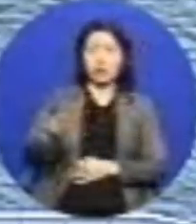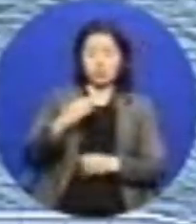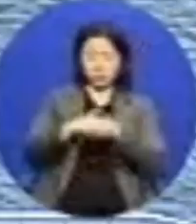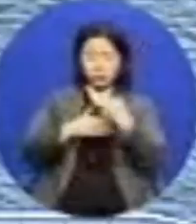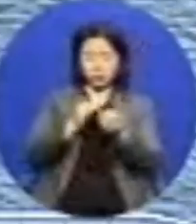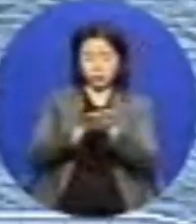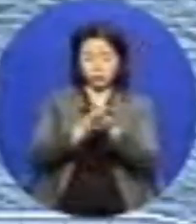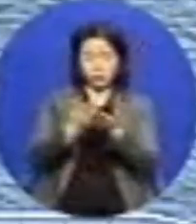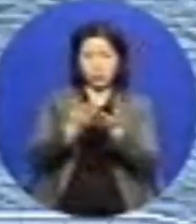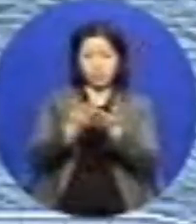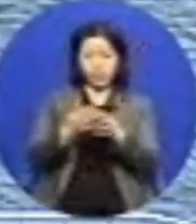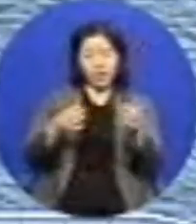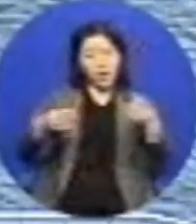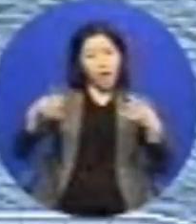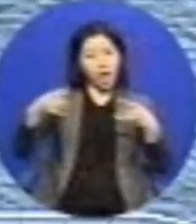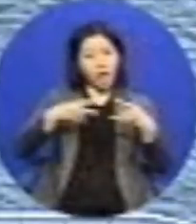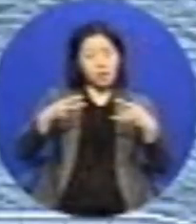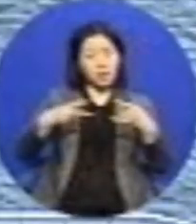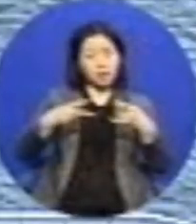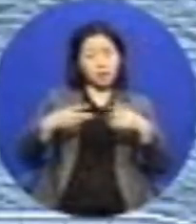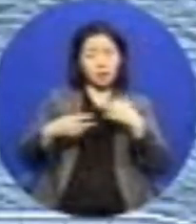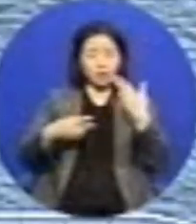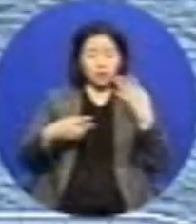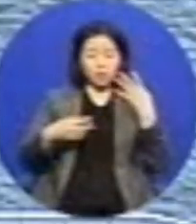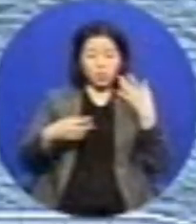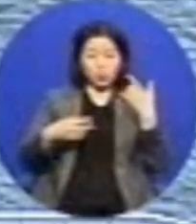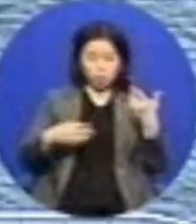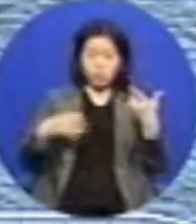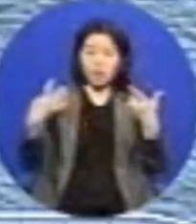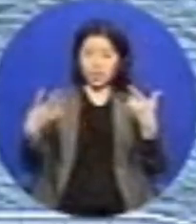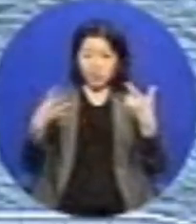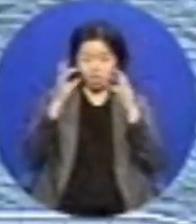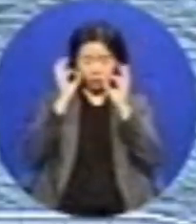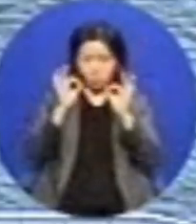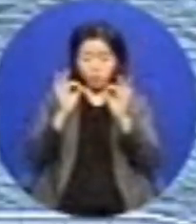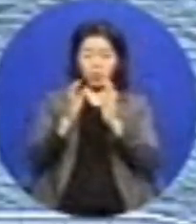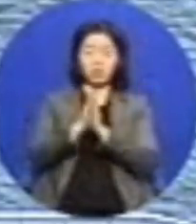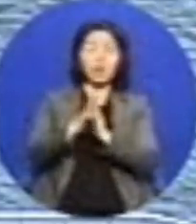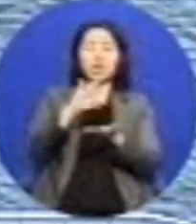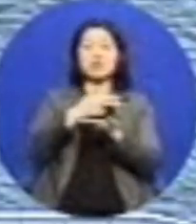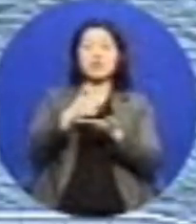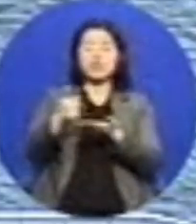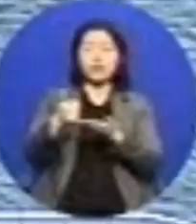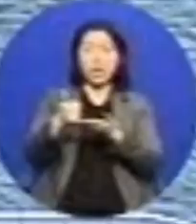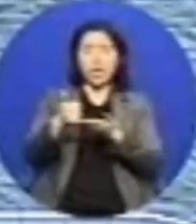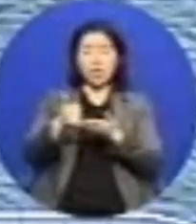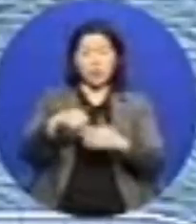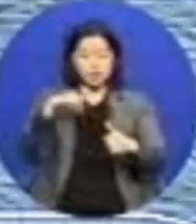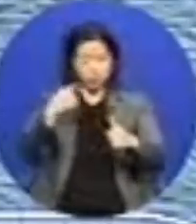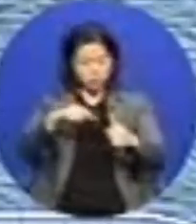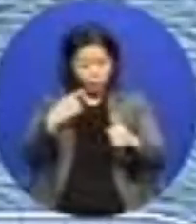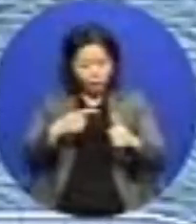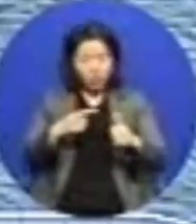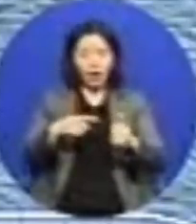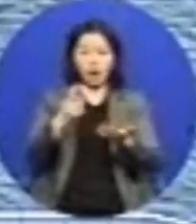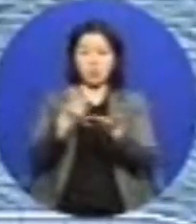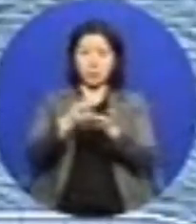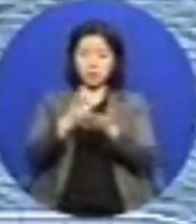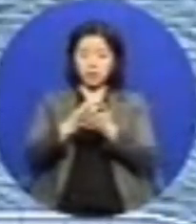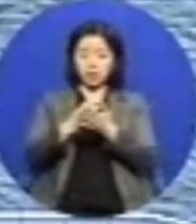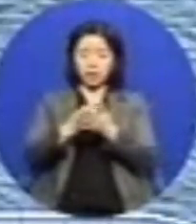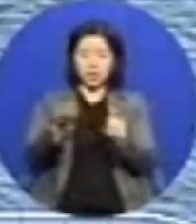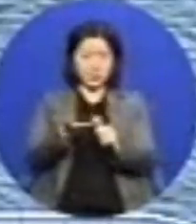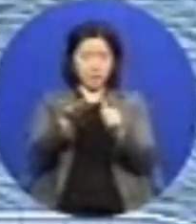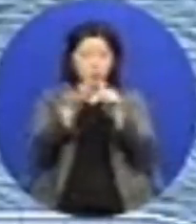에베소서 6장 4절을 보면 자녀들을 기를 때 주에 교양과 훈계로 양육해야 라고 말씀